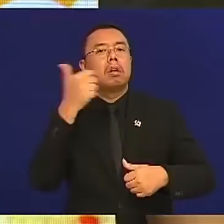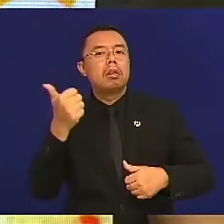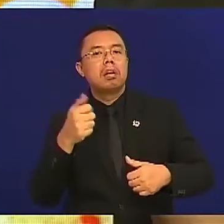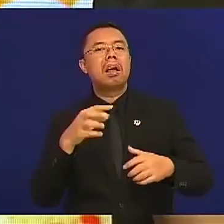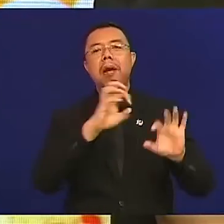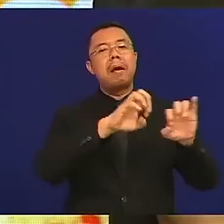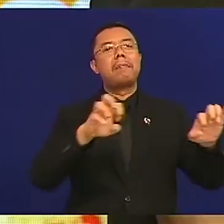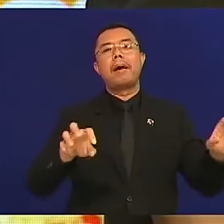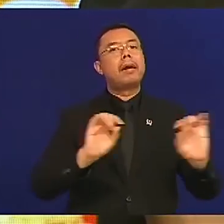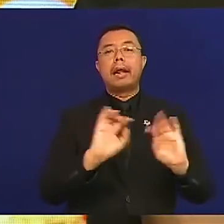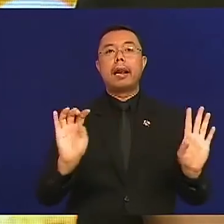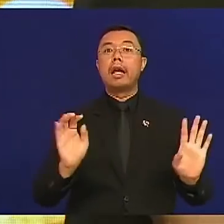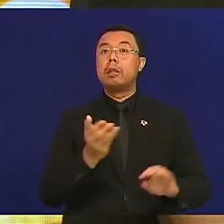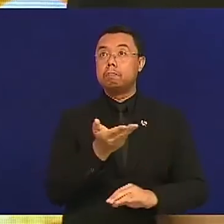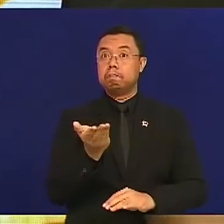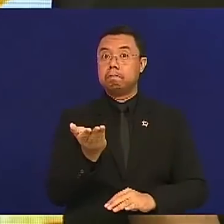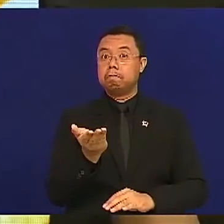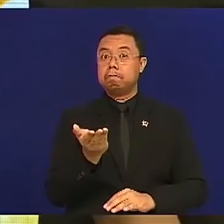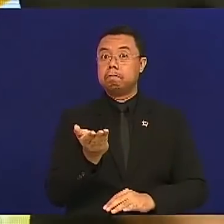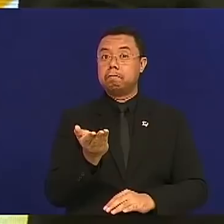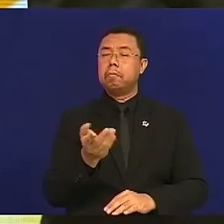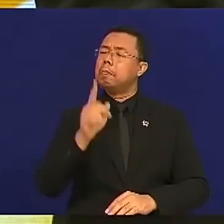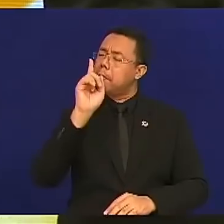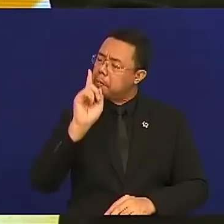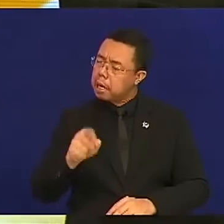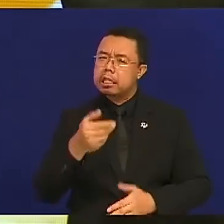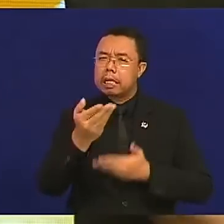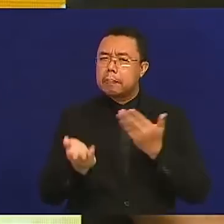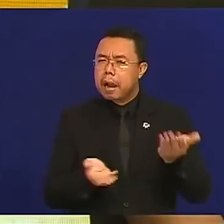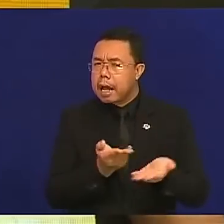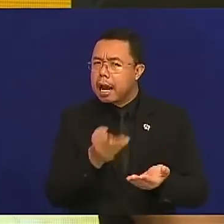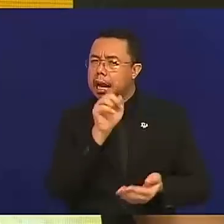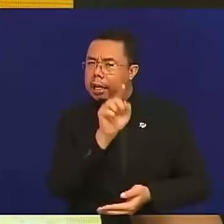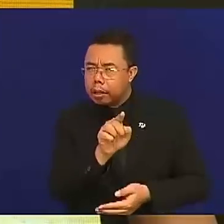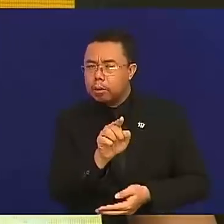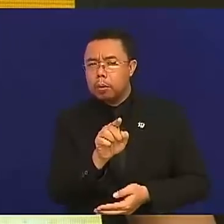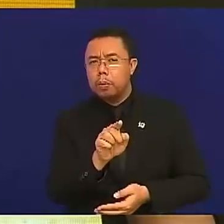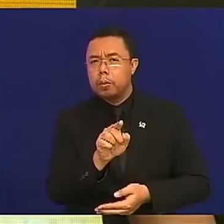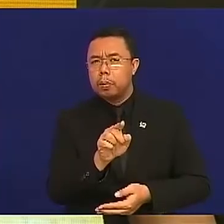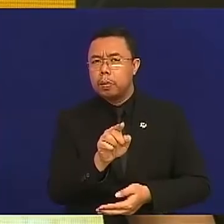materi. Saudara, pasti pelayanannya tidak